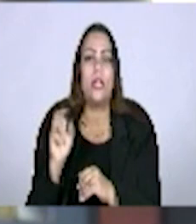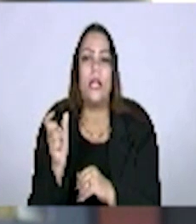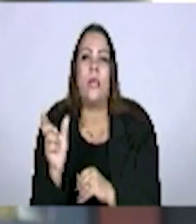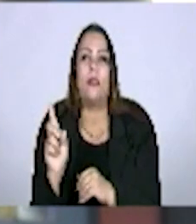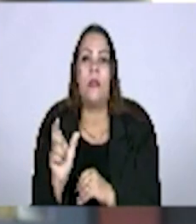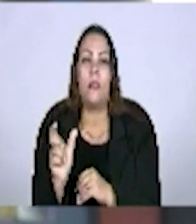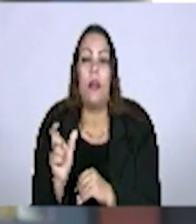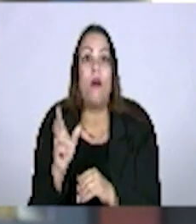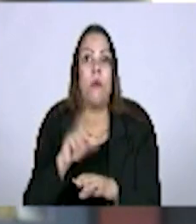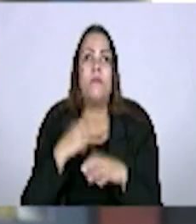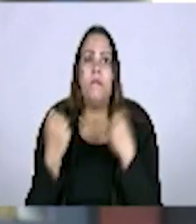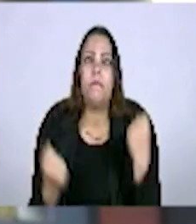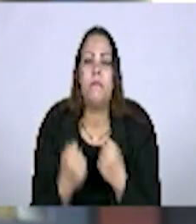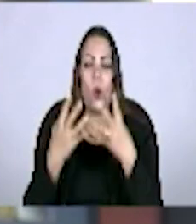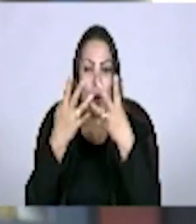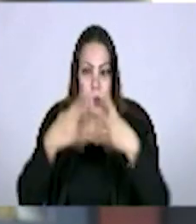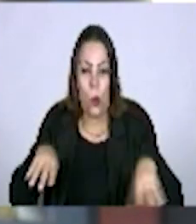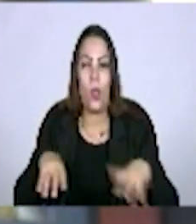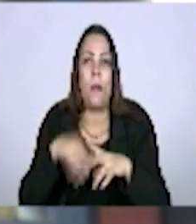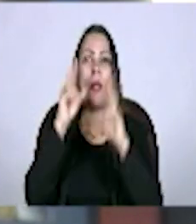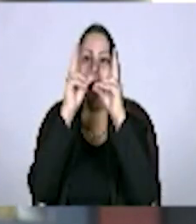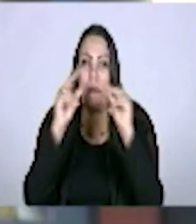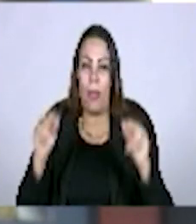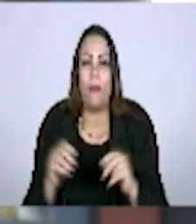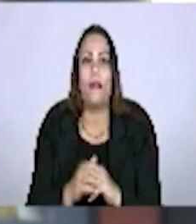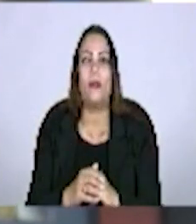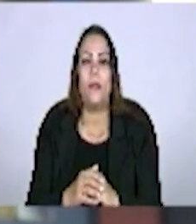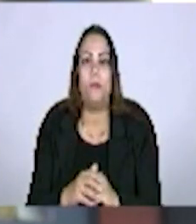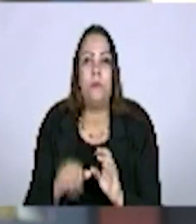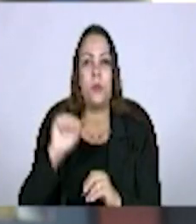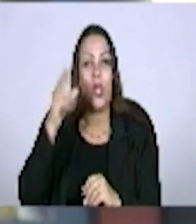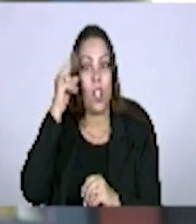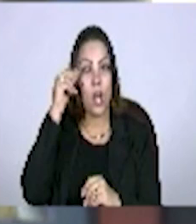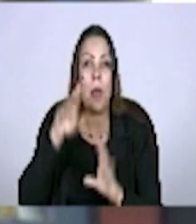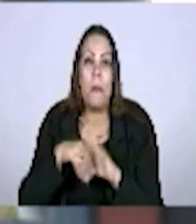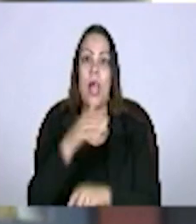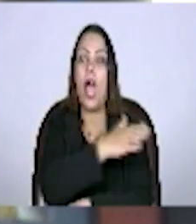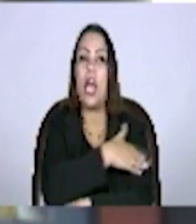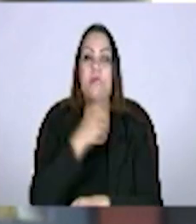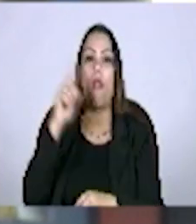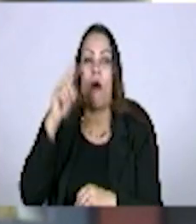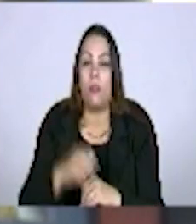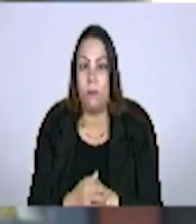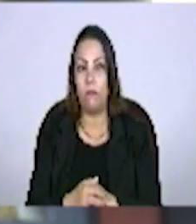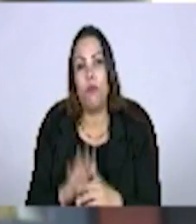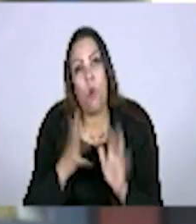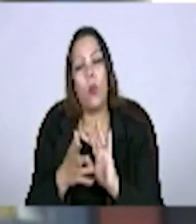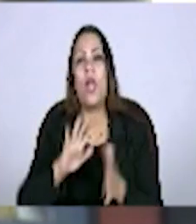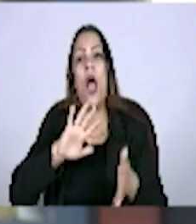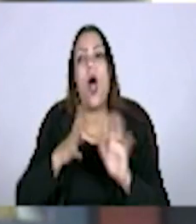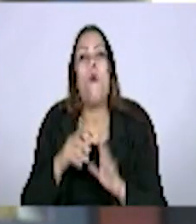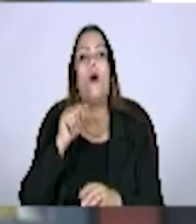ا تسخين للحدود اللبنانيه ال الاسرائيليه من خلال حزب الله ربما او قد